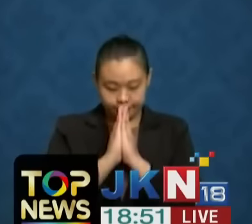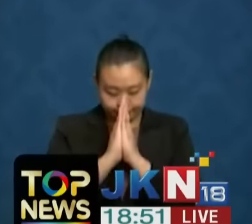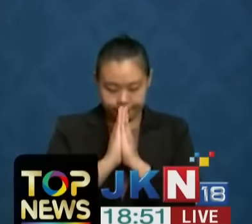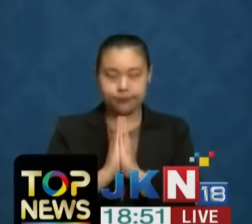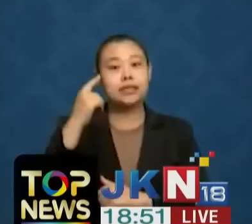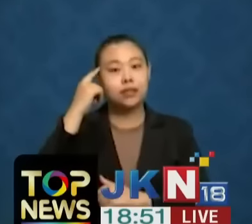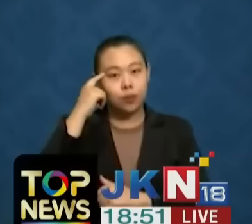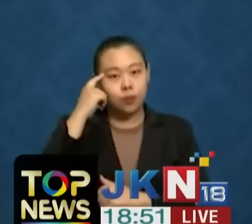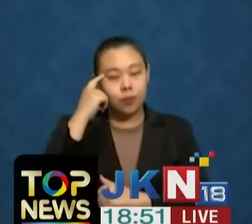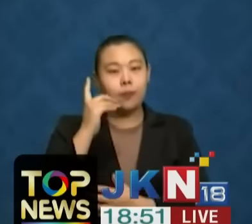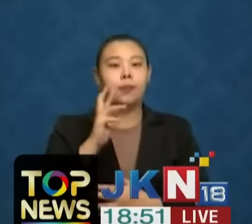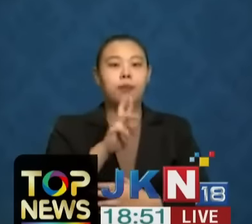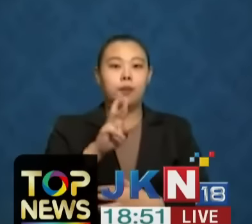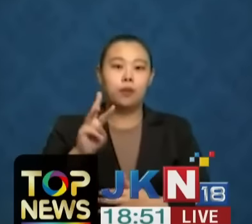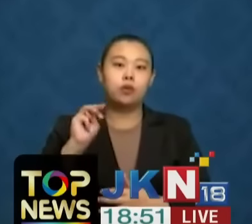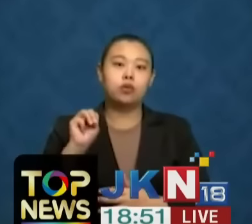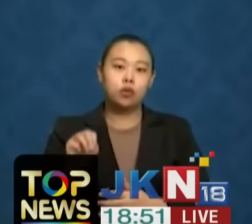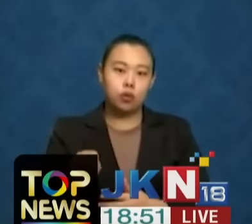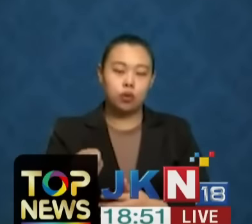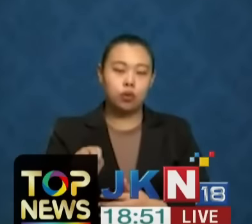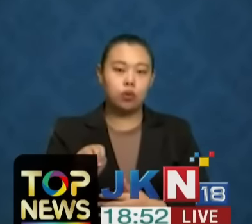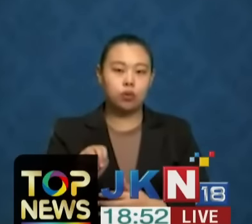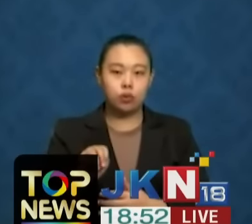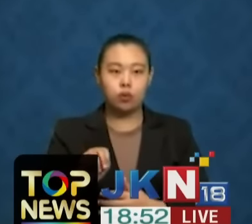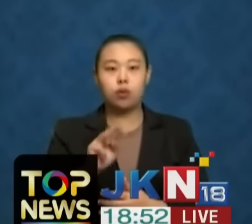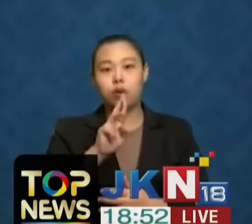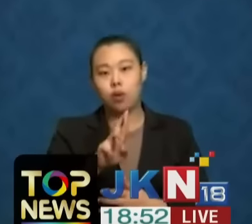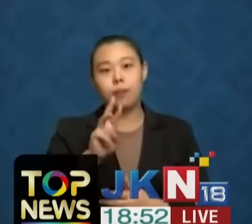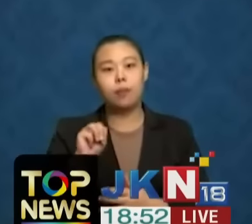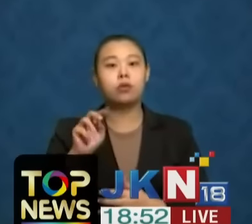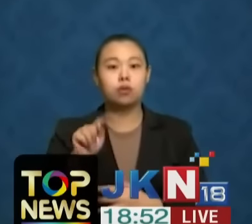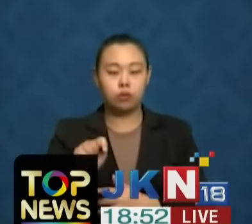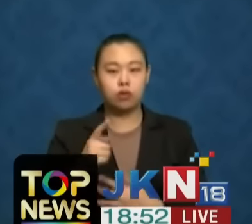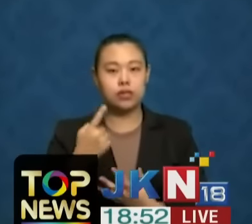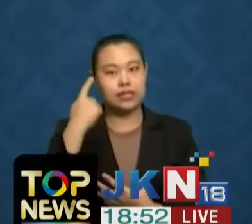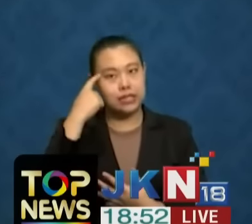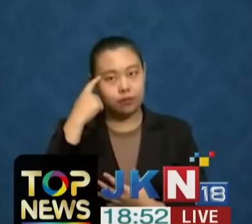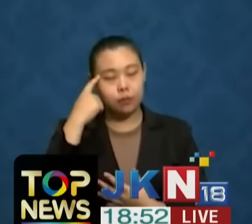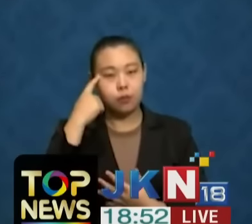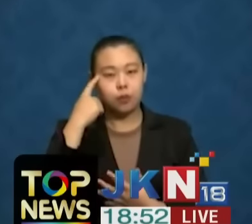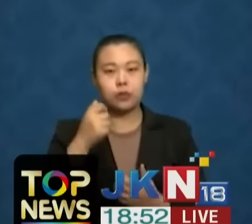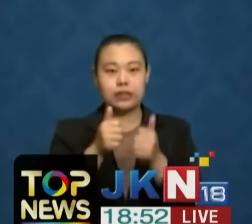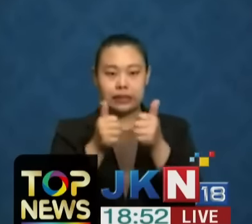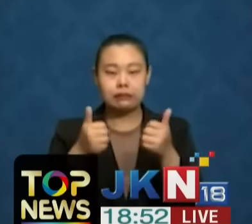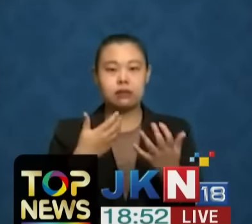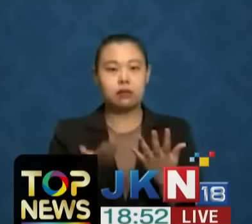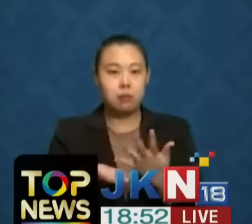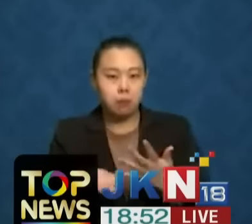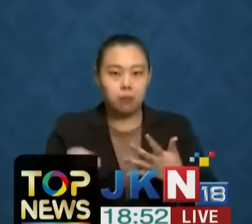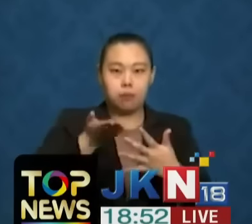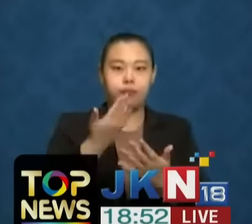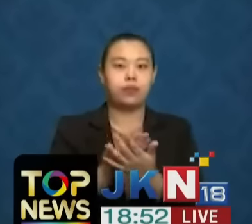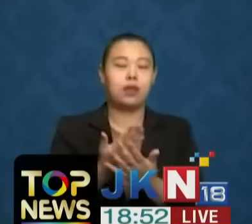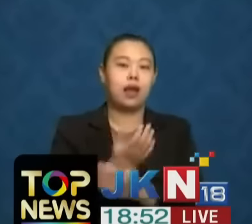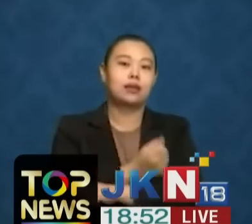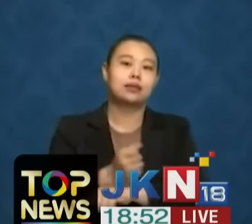ทฮะนั่นก็คือกระทู้ถามจากนายเซียจำปาทองส.ส.บัญชีรายชื่อพรรคประชาชนนะว่าจะดำเนินการ